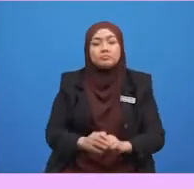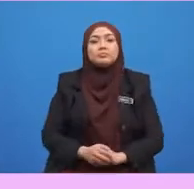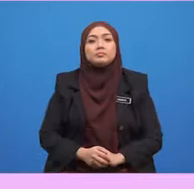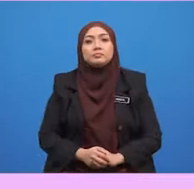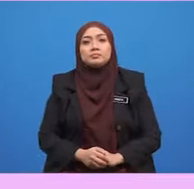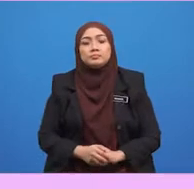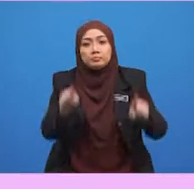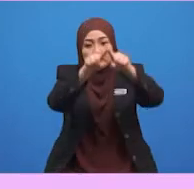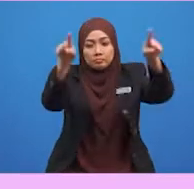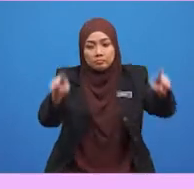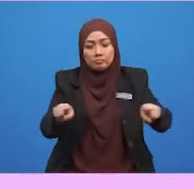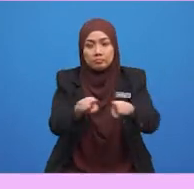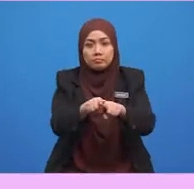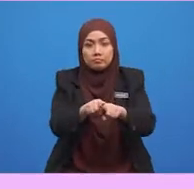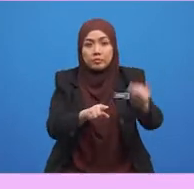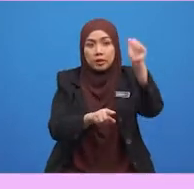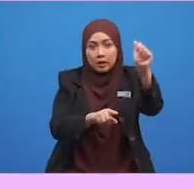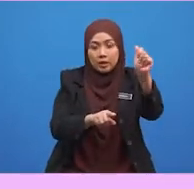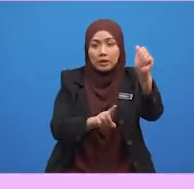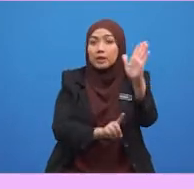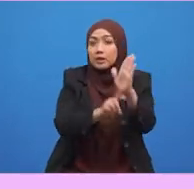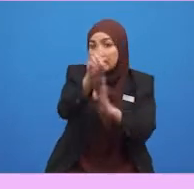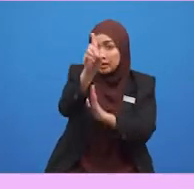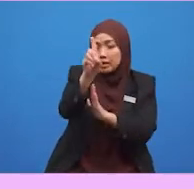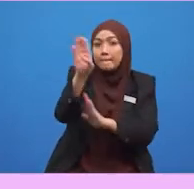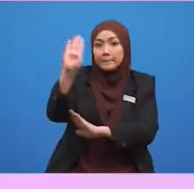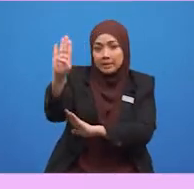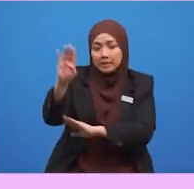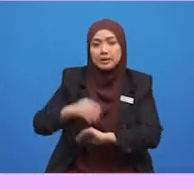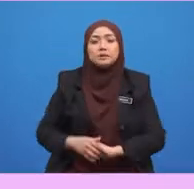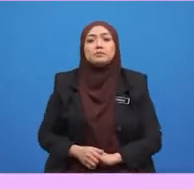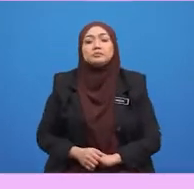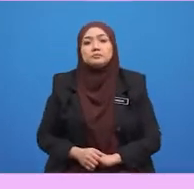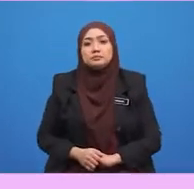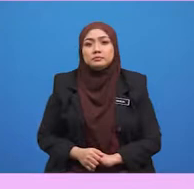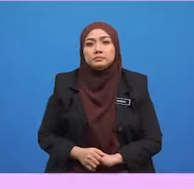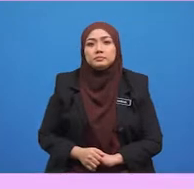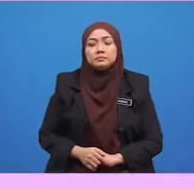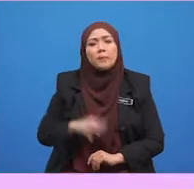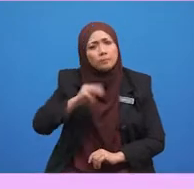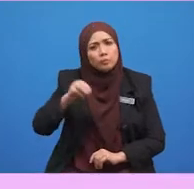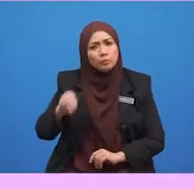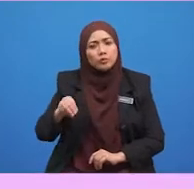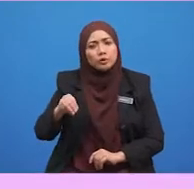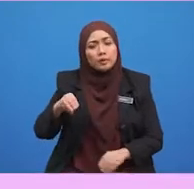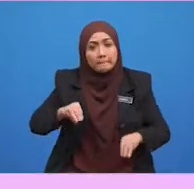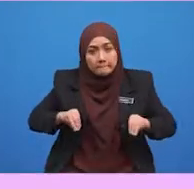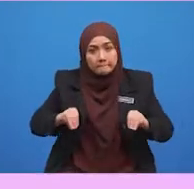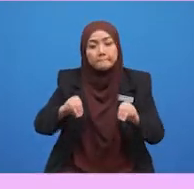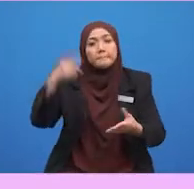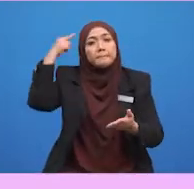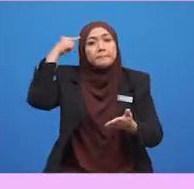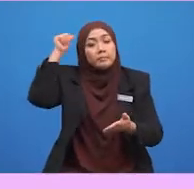empat tepat ialah A dan tingginya ialah B. Sudah tentu murid-murid masih ingat